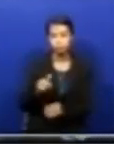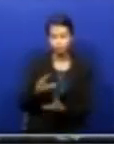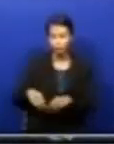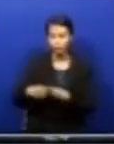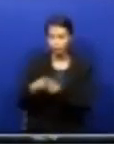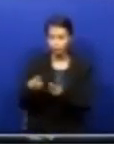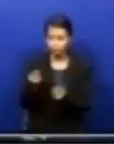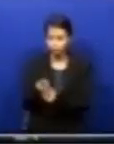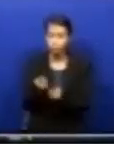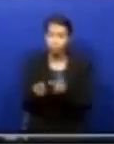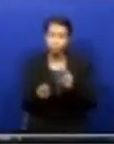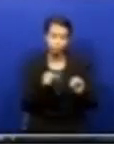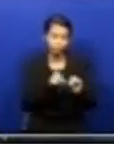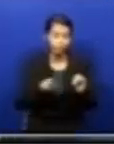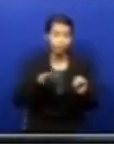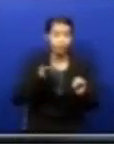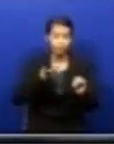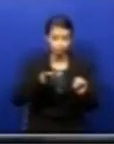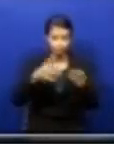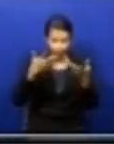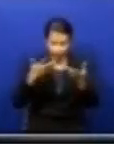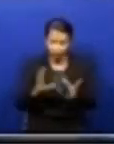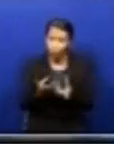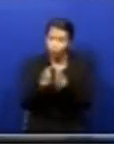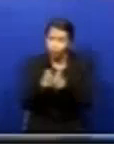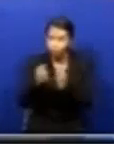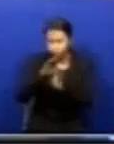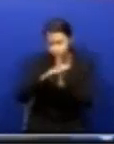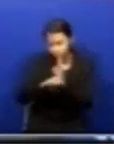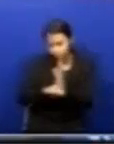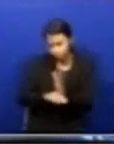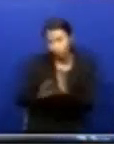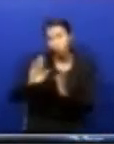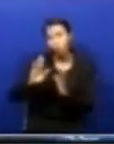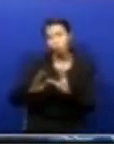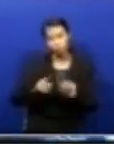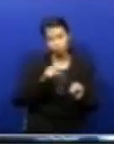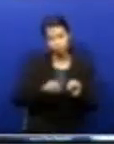ในมาตรา3ครับส่วนรายละเอียดเพิ่มเติมของมาตรา35ว